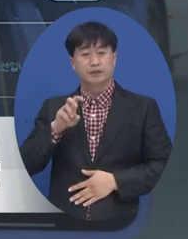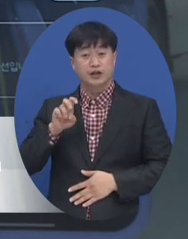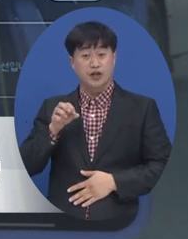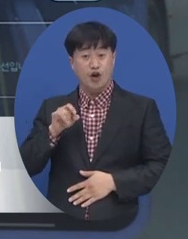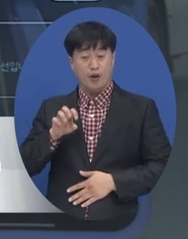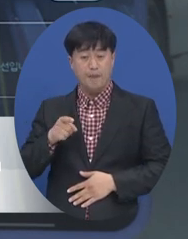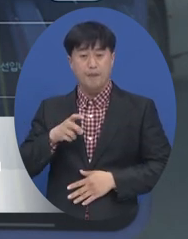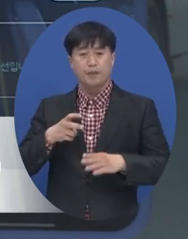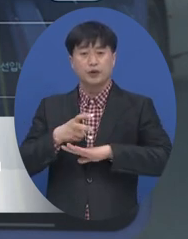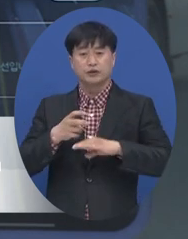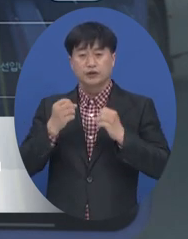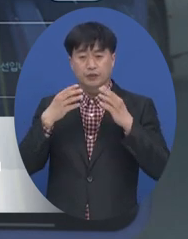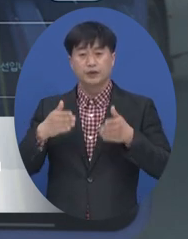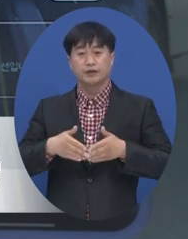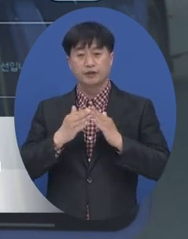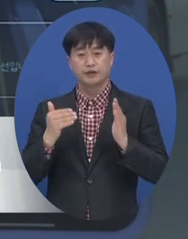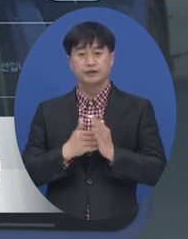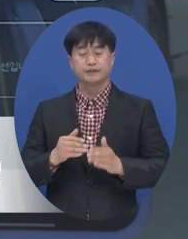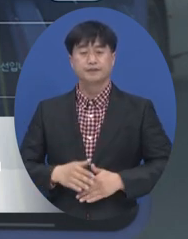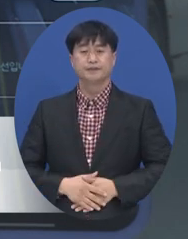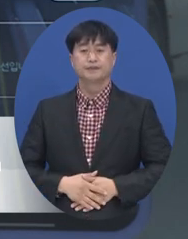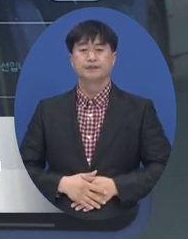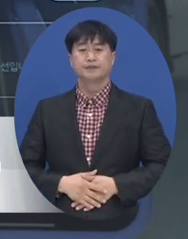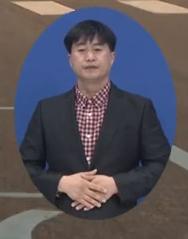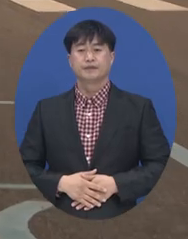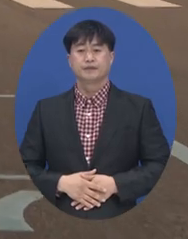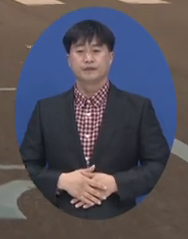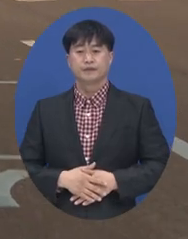생겼습니다. 최지영 기자가 함께 타봤습니다.